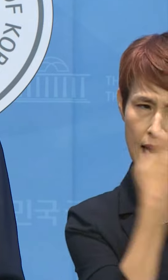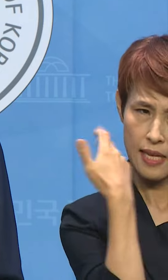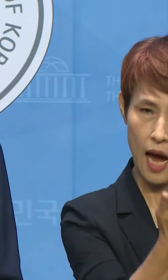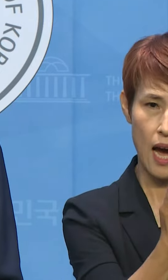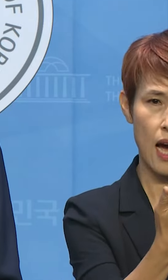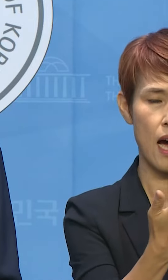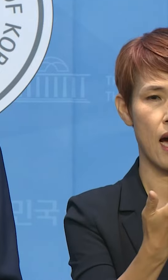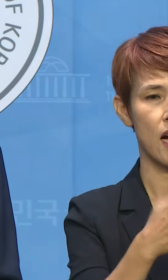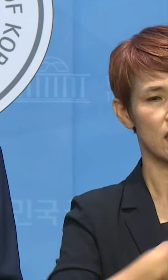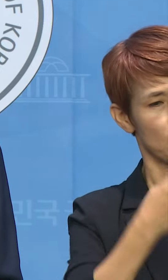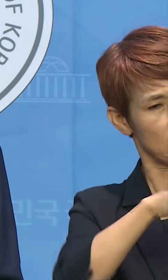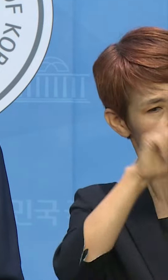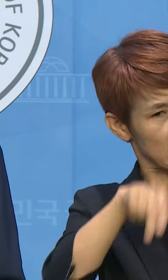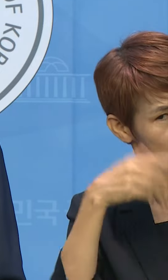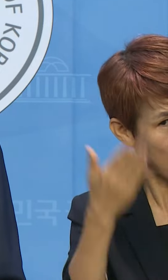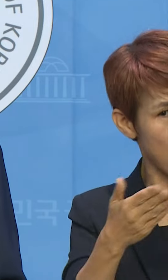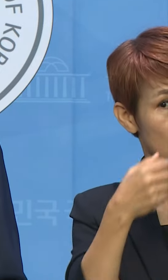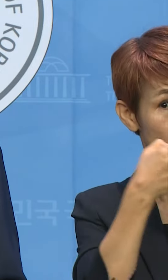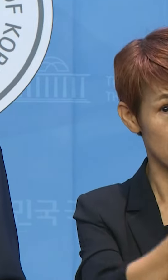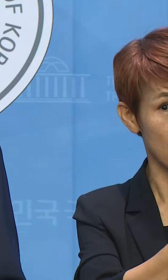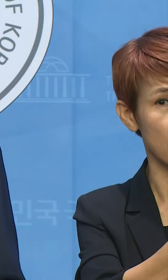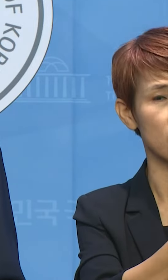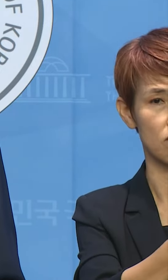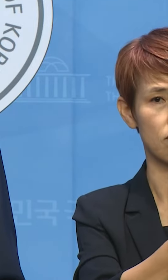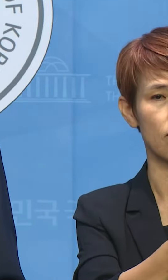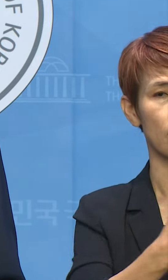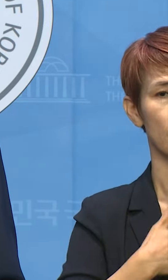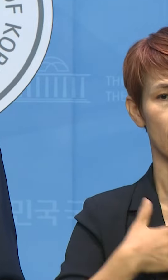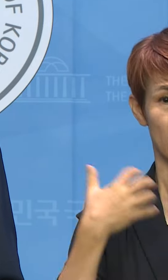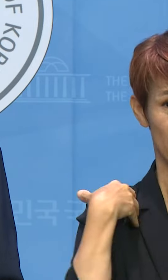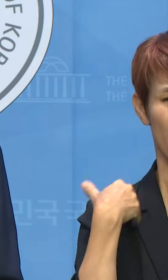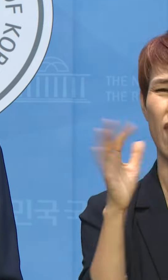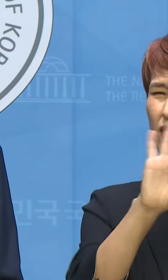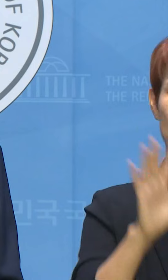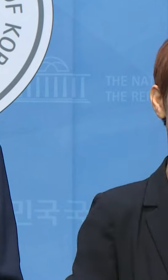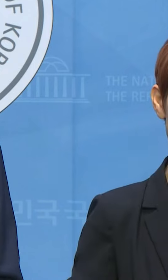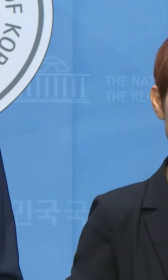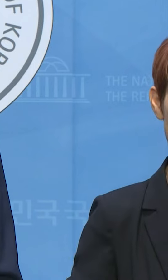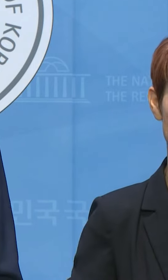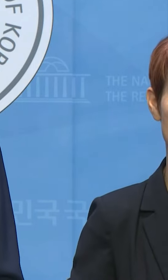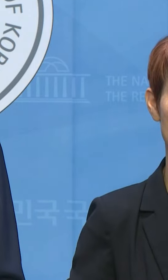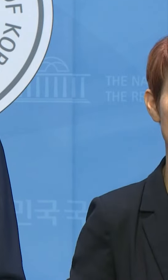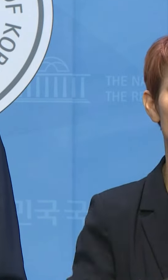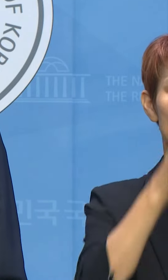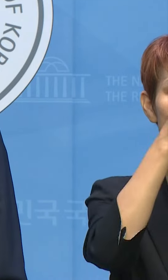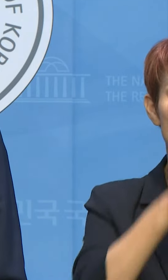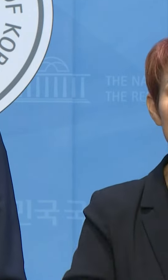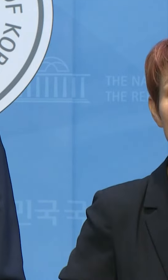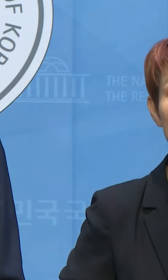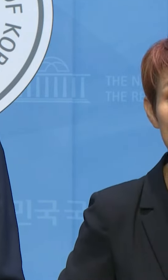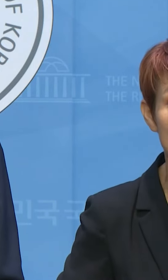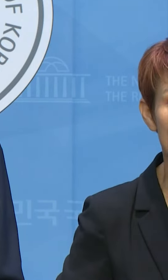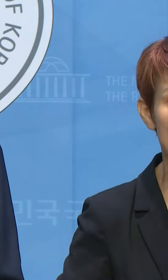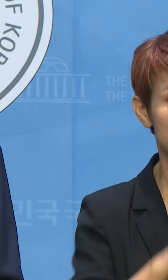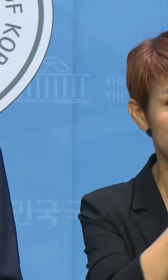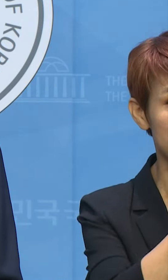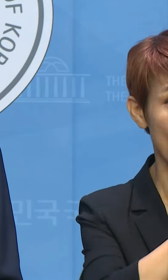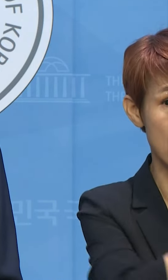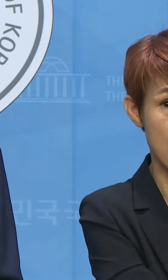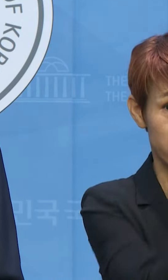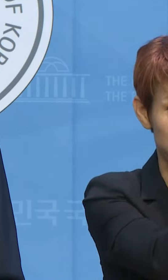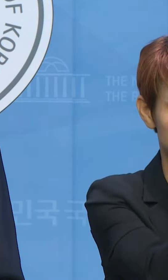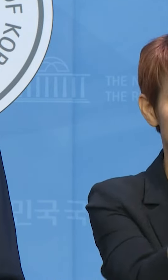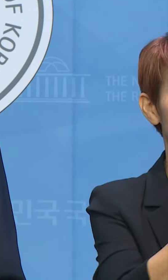스스로 물러 나느냐 그 결정은 제손에 달려 있지 않습니다 윤성 대통령 손에도